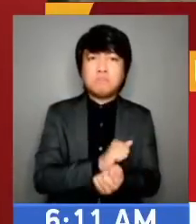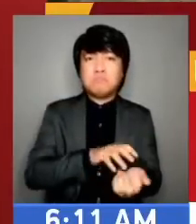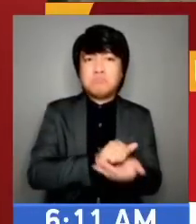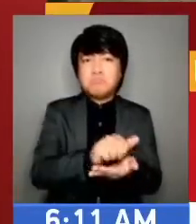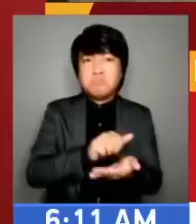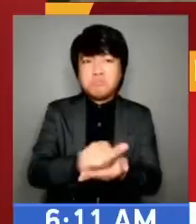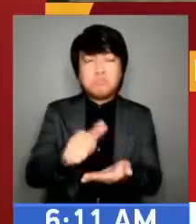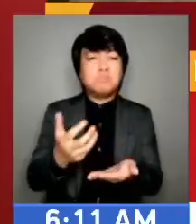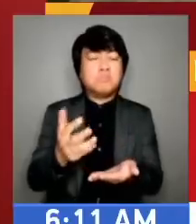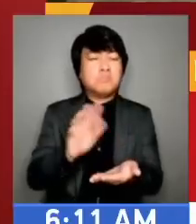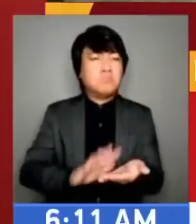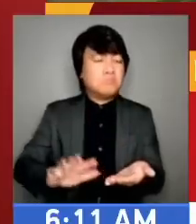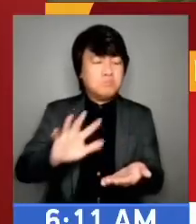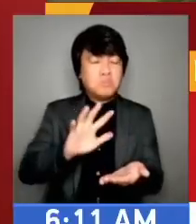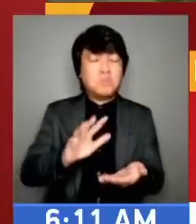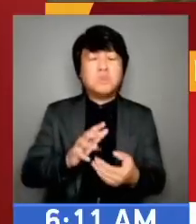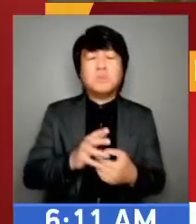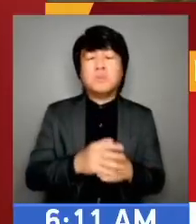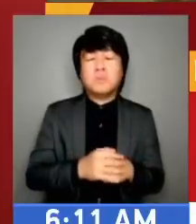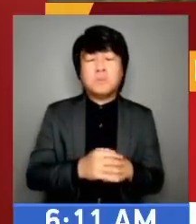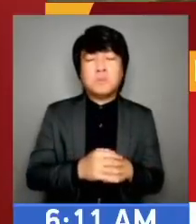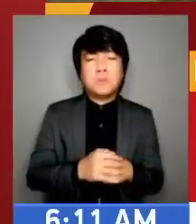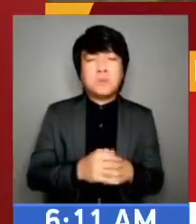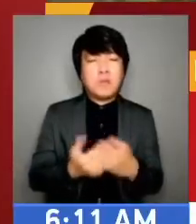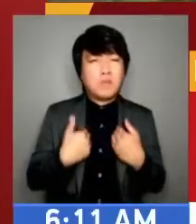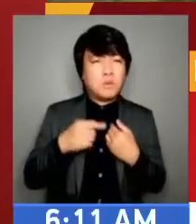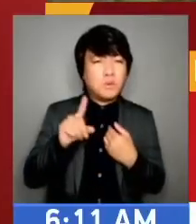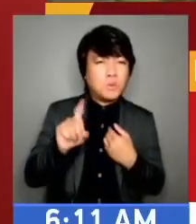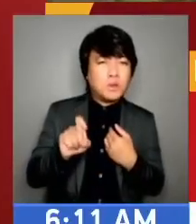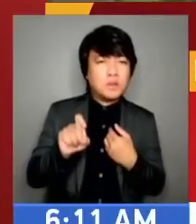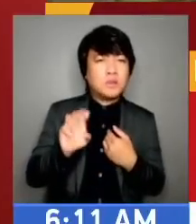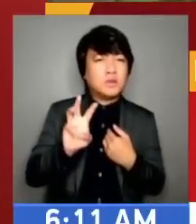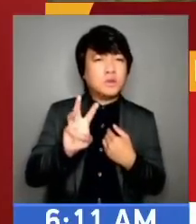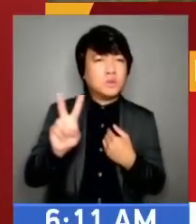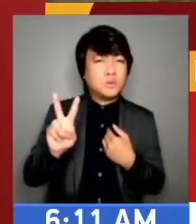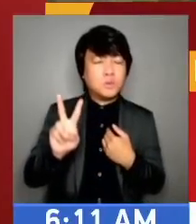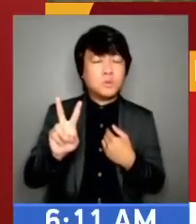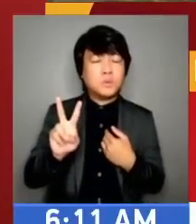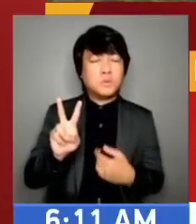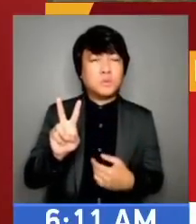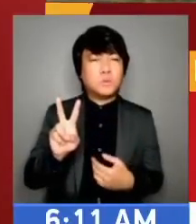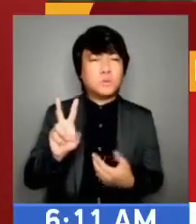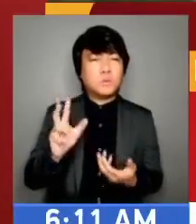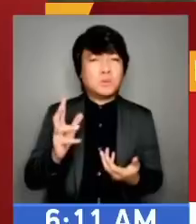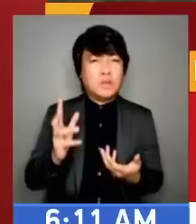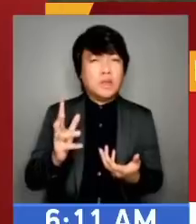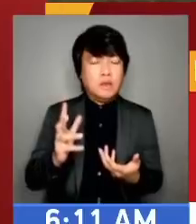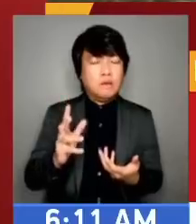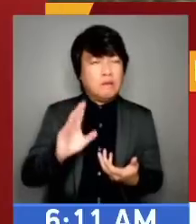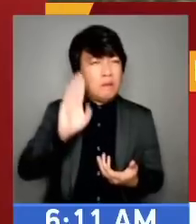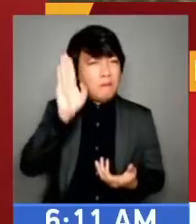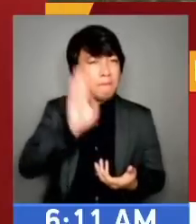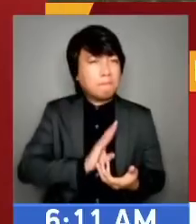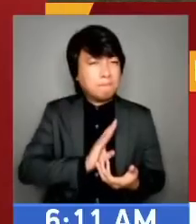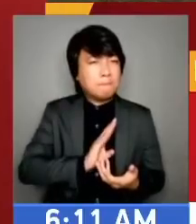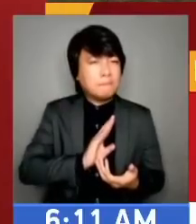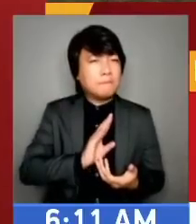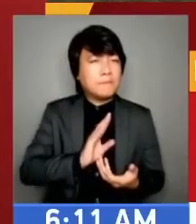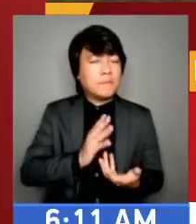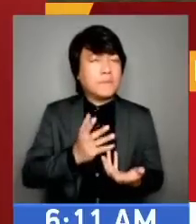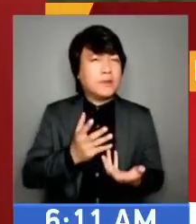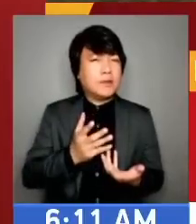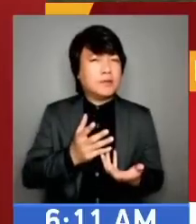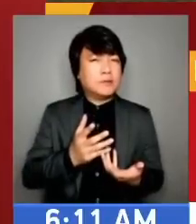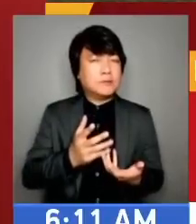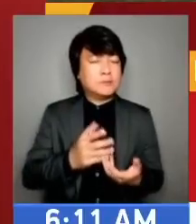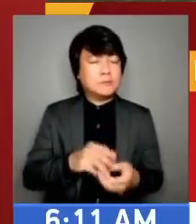damage. And then may 162 po tayo na partially damaged. So dito po sa numero na ito, makatutulong po